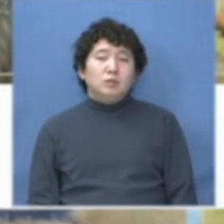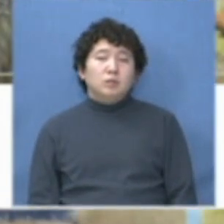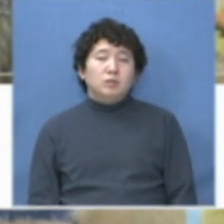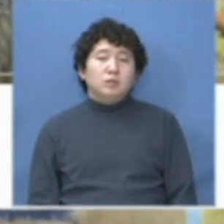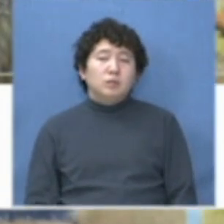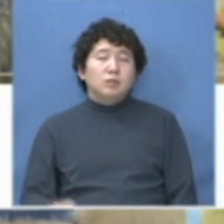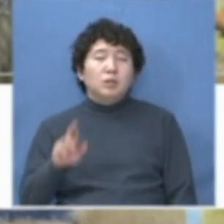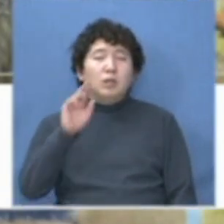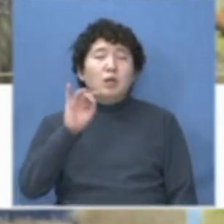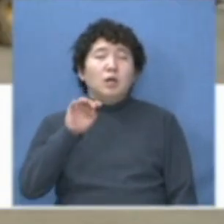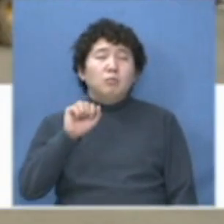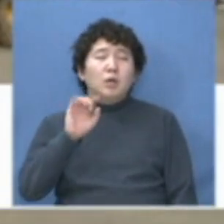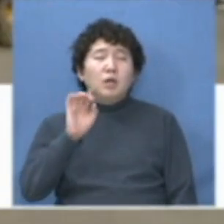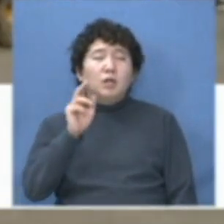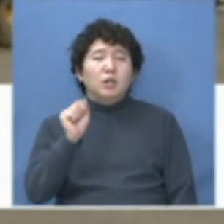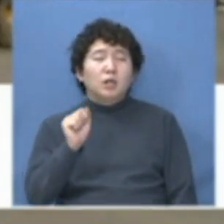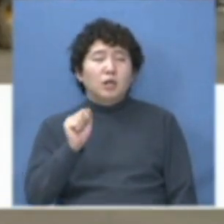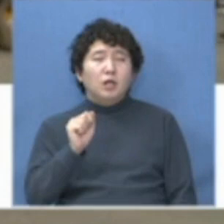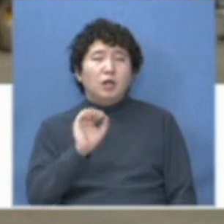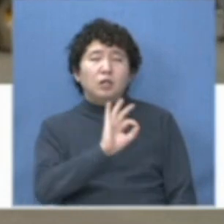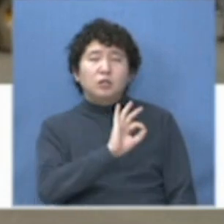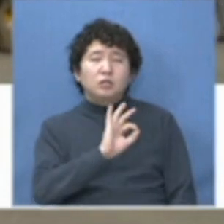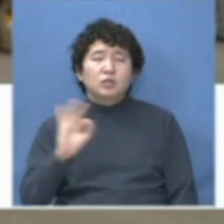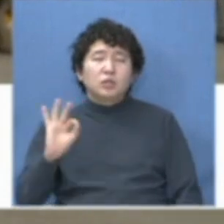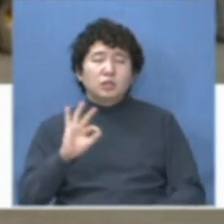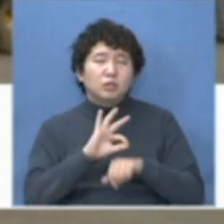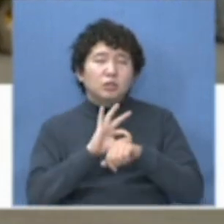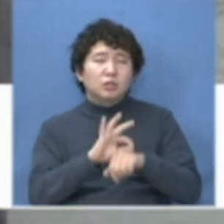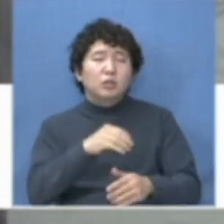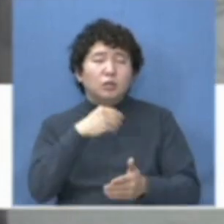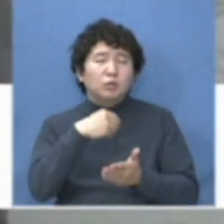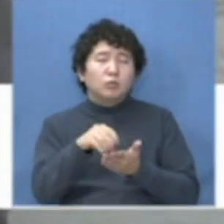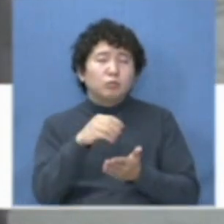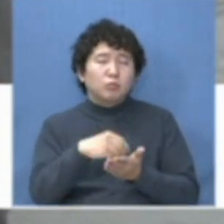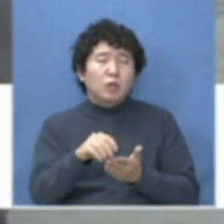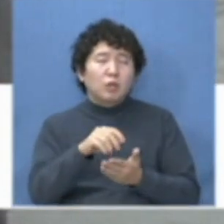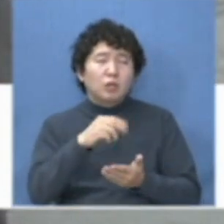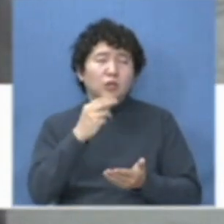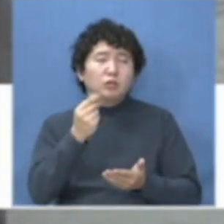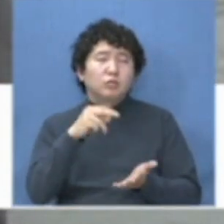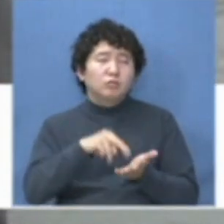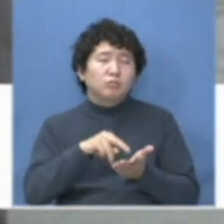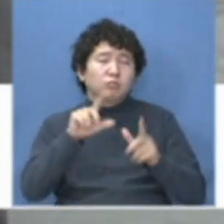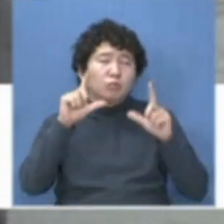Ярмарка прошла на славу. Горожане купили сельскохозяйственную продукцию по выгодным ценам, а